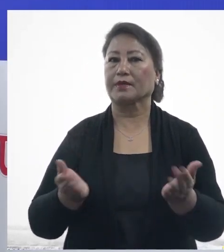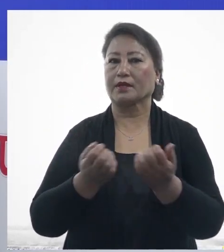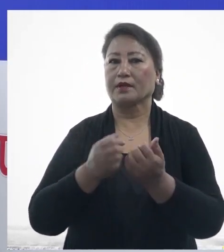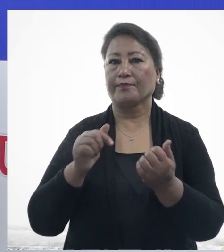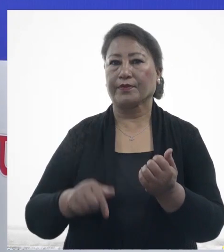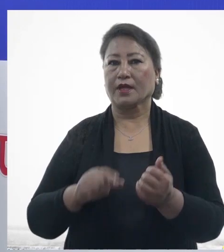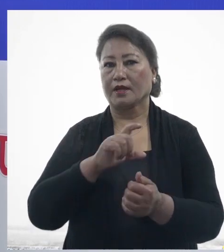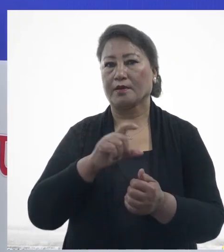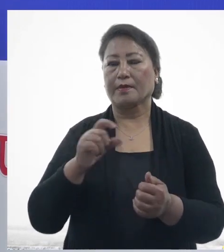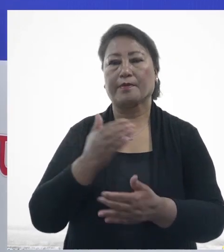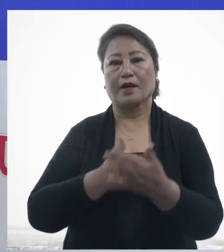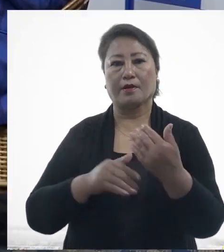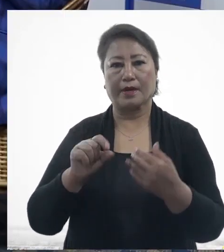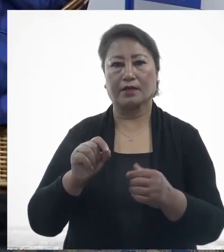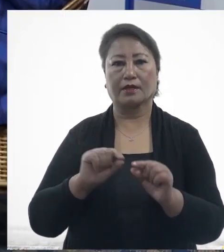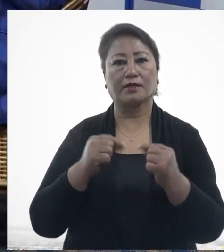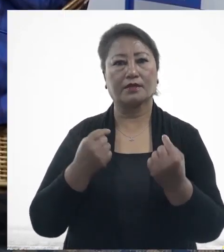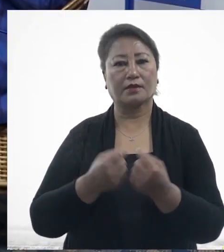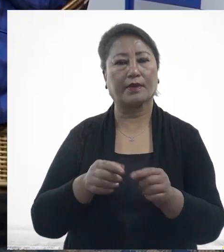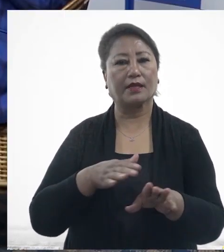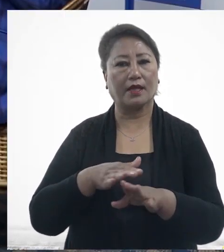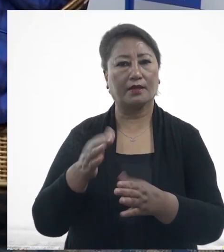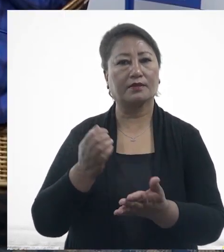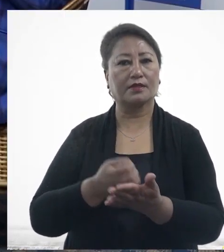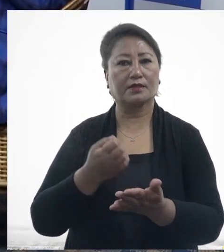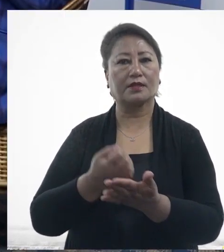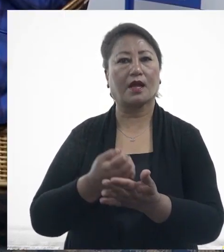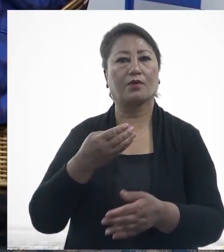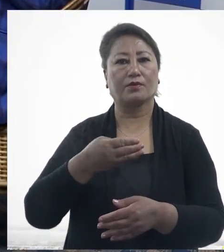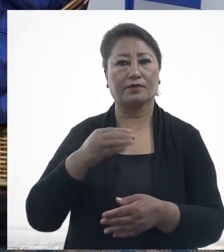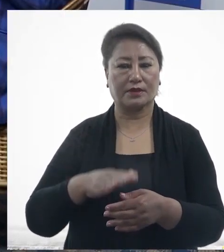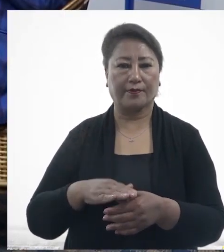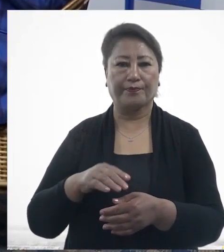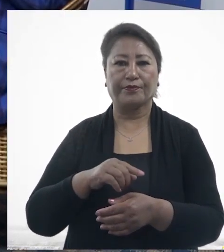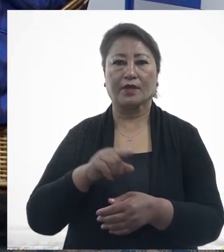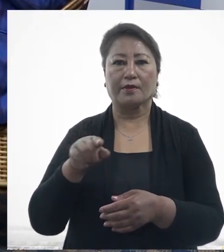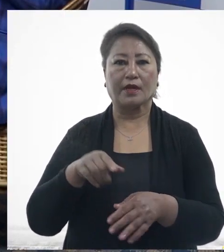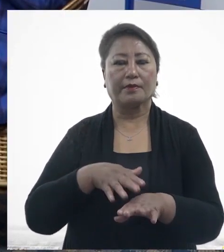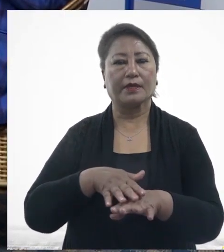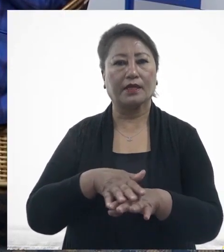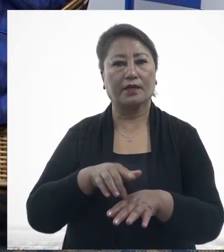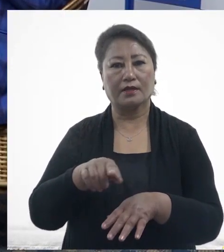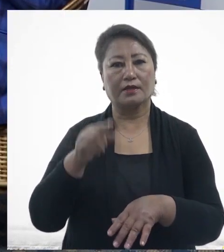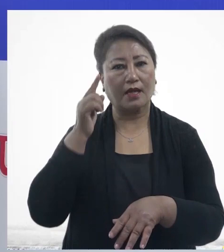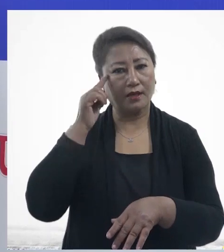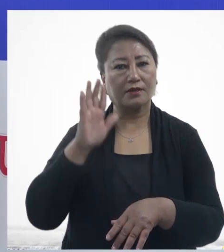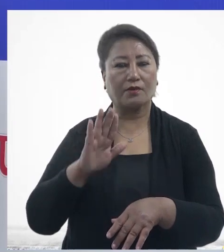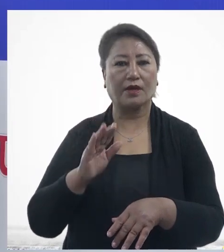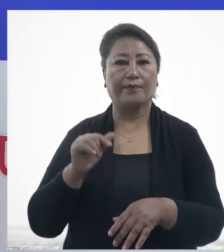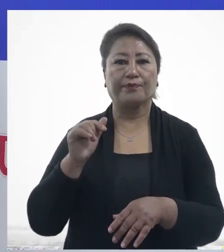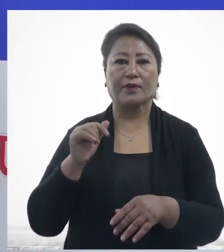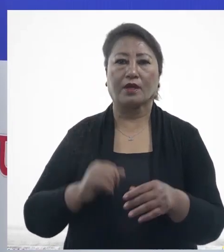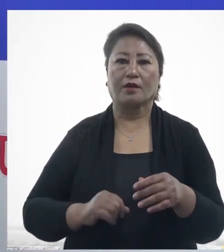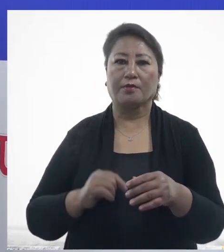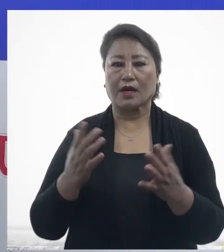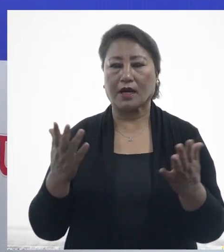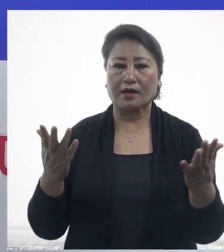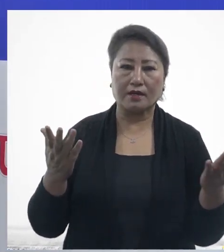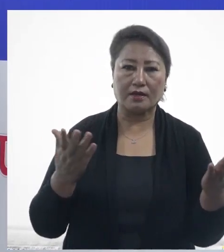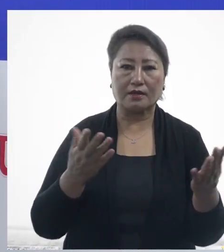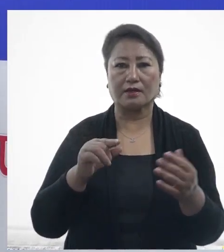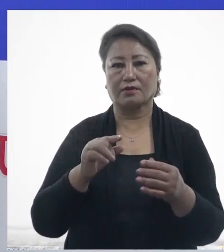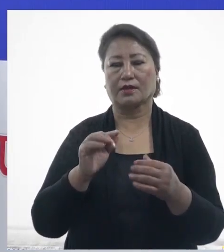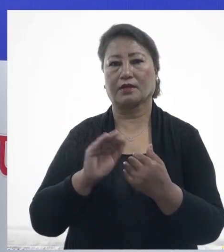भने नेपालमै अपाङ्गता क्षेत्रमै काम गर्ने थुप्रो संघ संस्थाहरू हुन्छ. अब एउटा कुरा अब हजुरलाई त अझ बढी यसमा जानकारी होला अभियसली पनि हाम्रो चाहिँ म कता कता हामी जस्तो एउटा